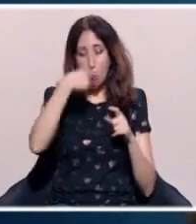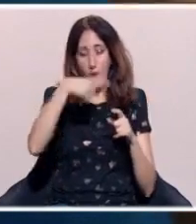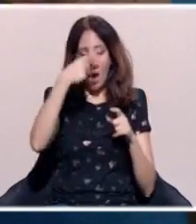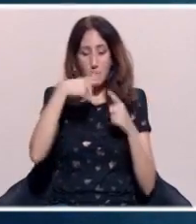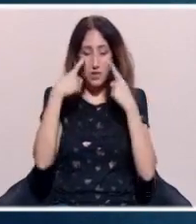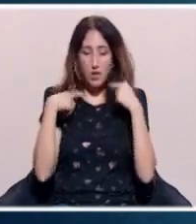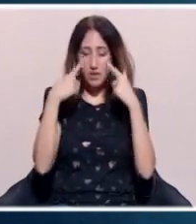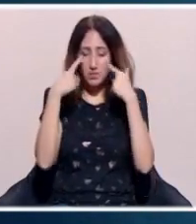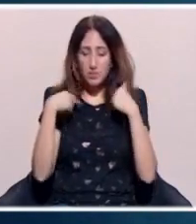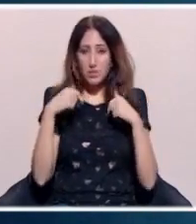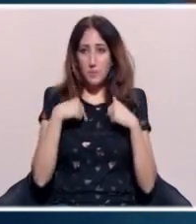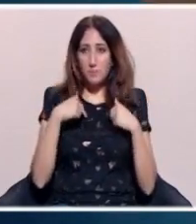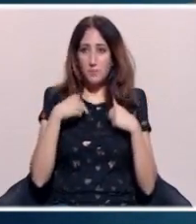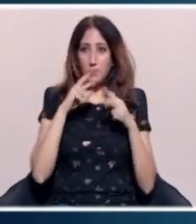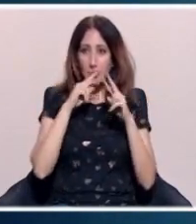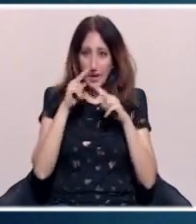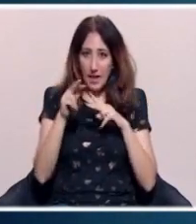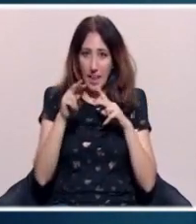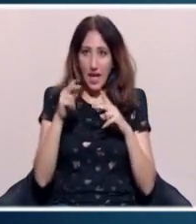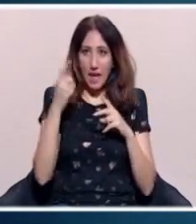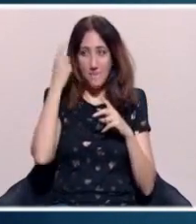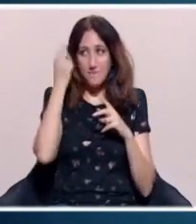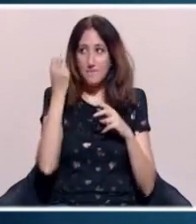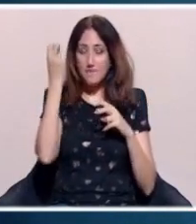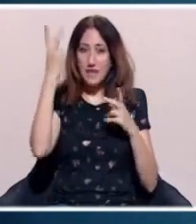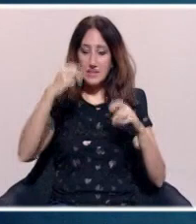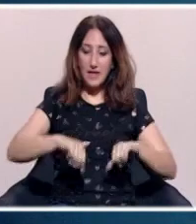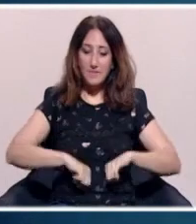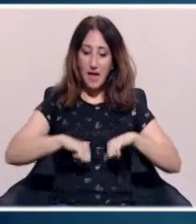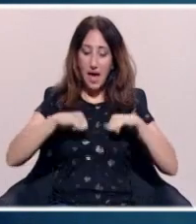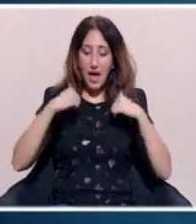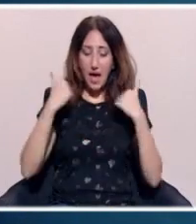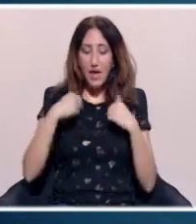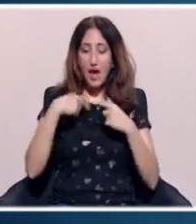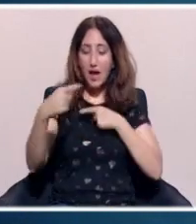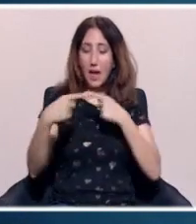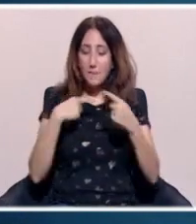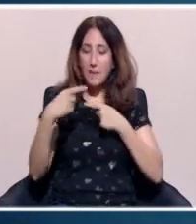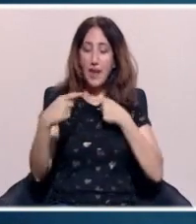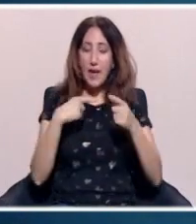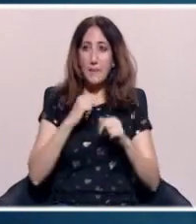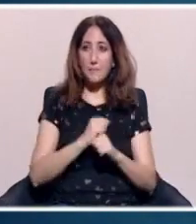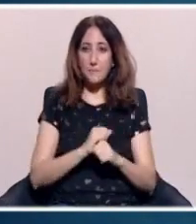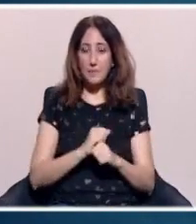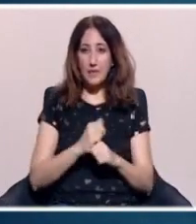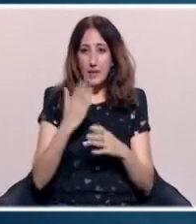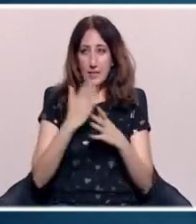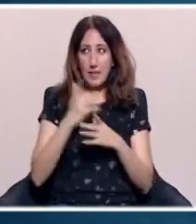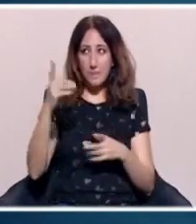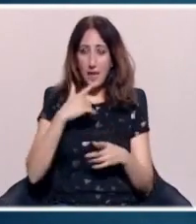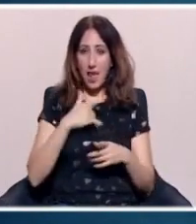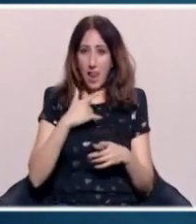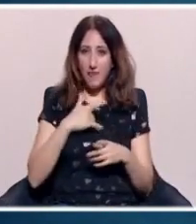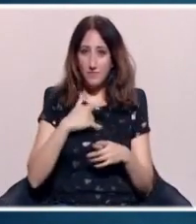وانا في منتهى الهدوء بقول له فلسفه الحياه يعني. فانا حاسس ان هو اتدمر يعني